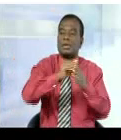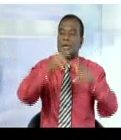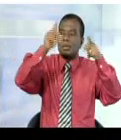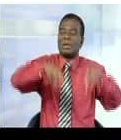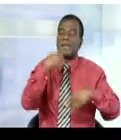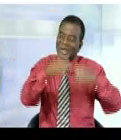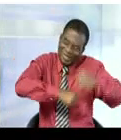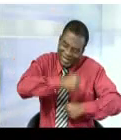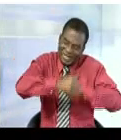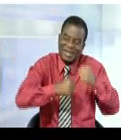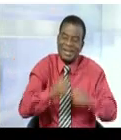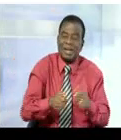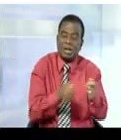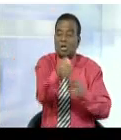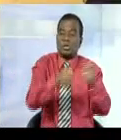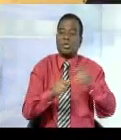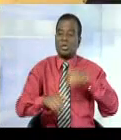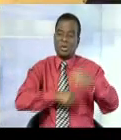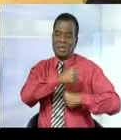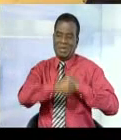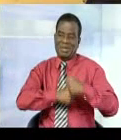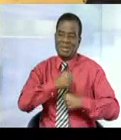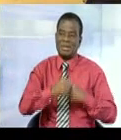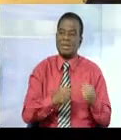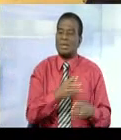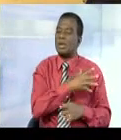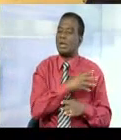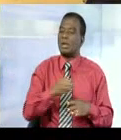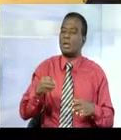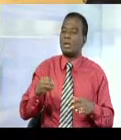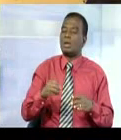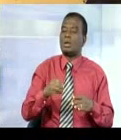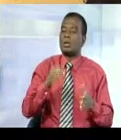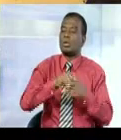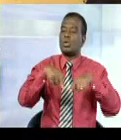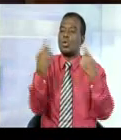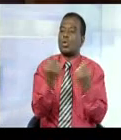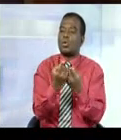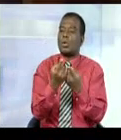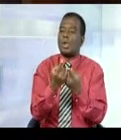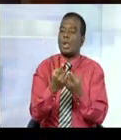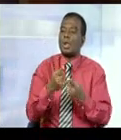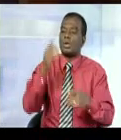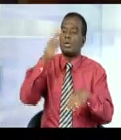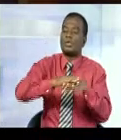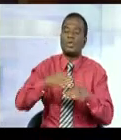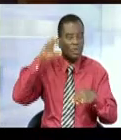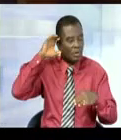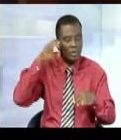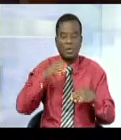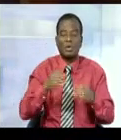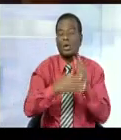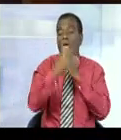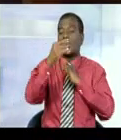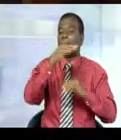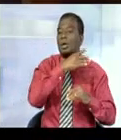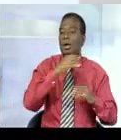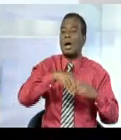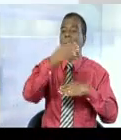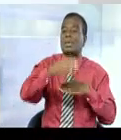qui souffre à gérer sa souffrance. Les prestations de la Fondation Mireille Onti concernant l'écoute sont appréciées. Après